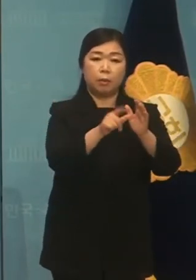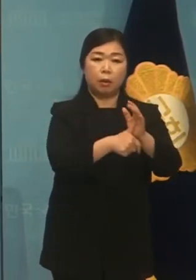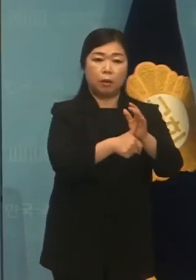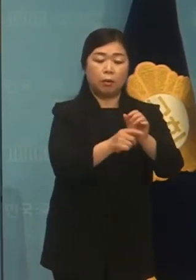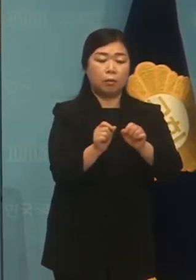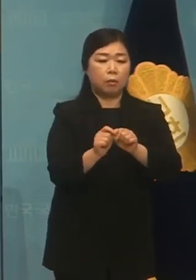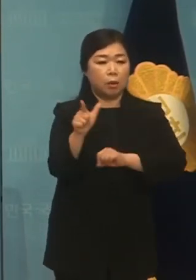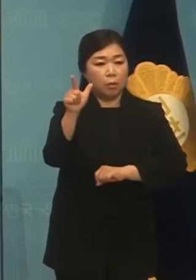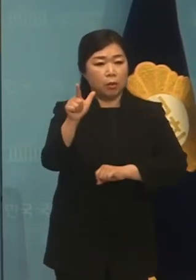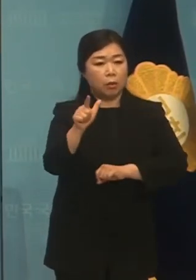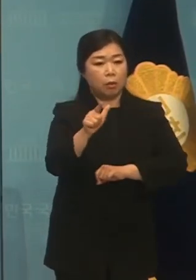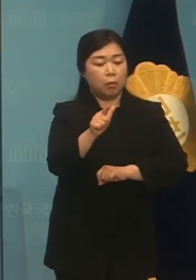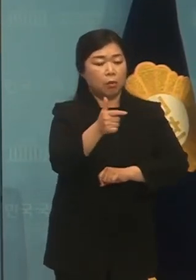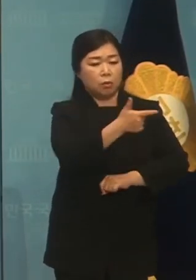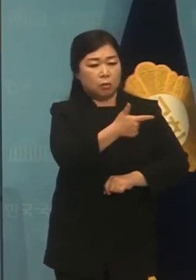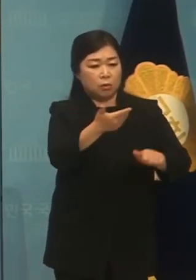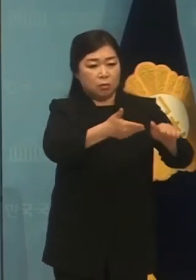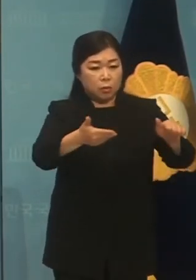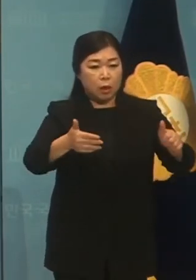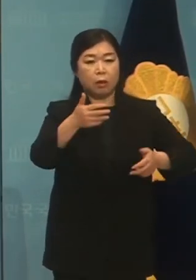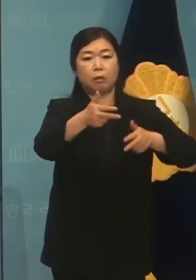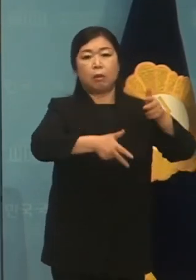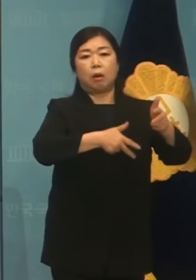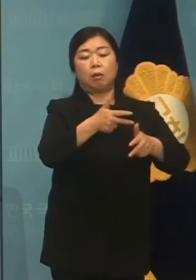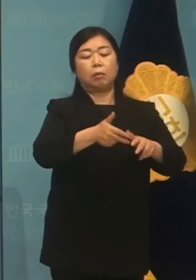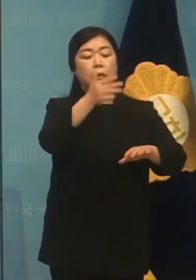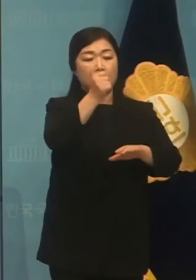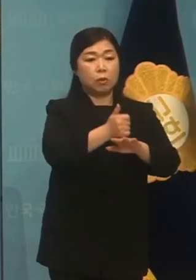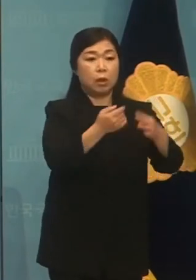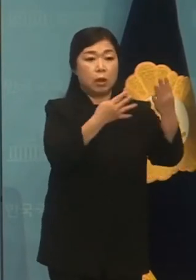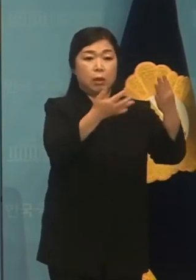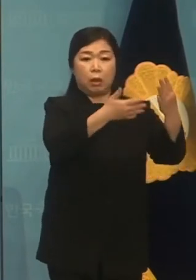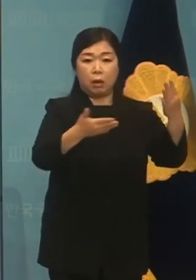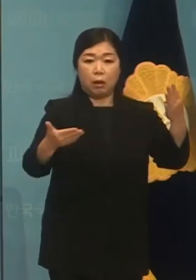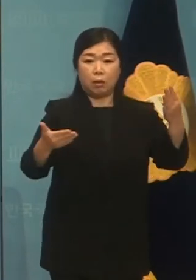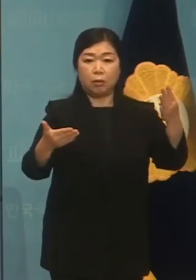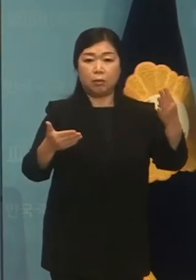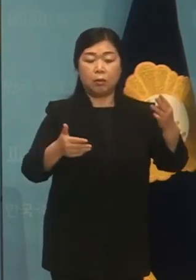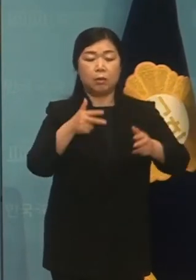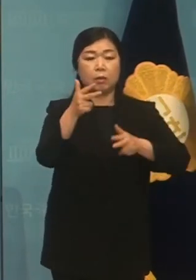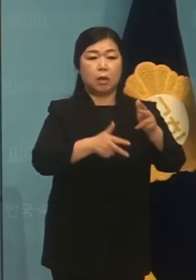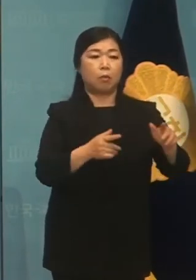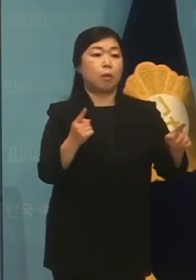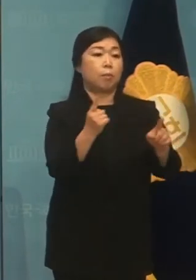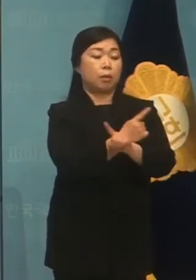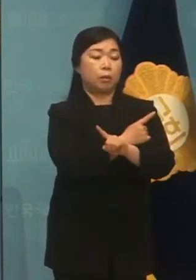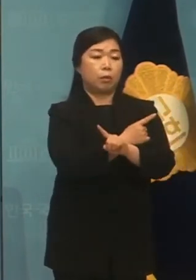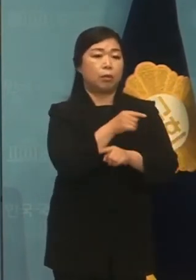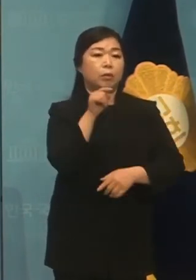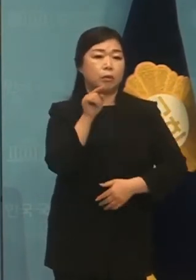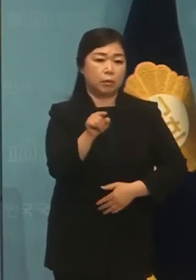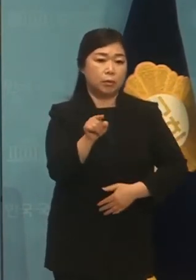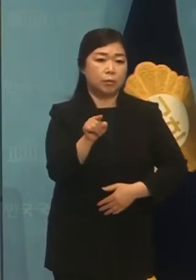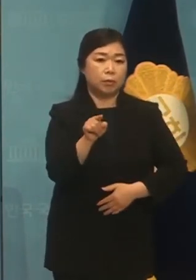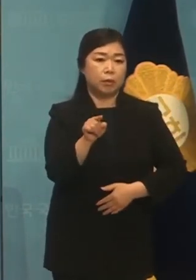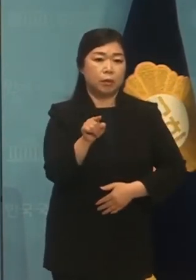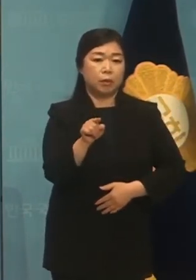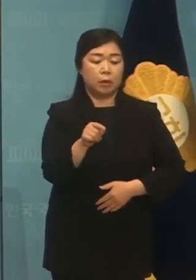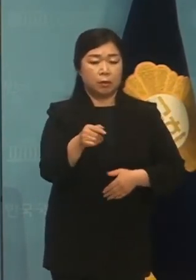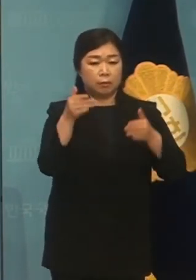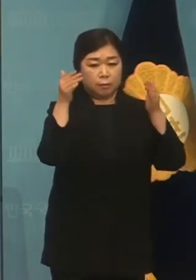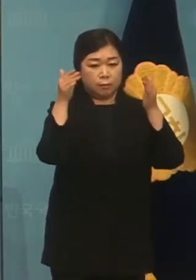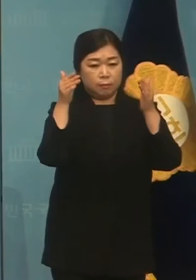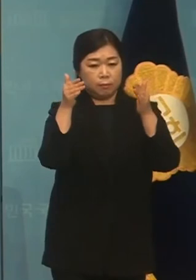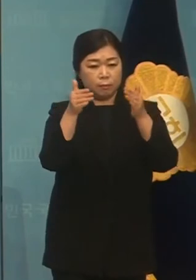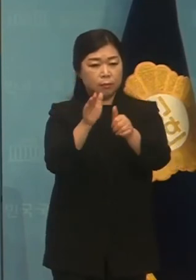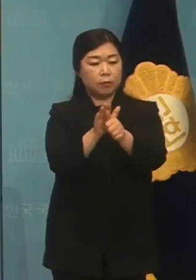주로 당시에는 대운하 사업, 그리고 나중에는 4대강 사업으로 변질된 이 부분을